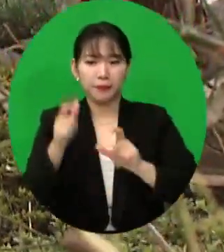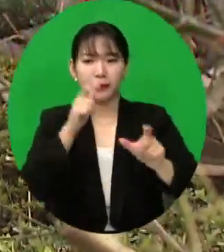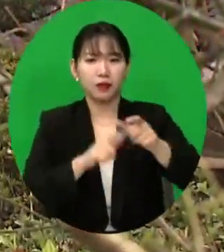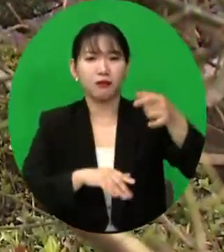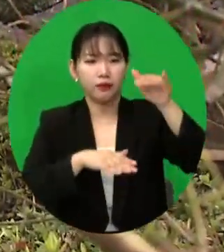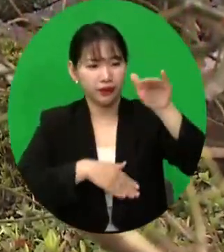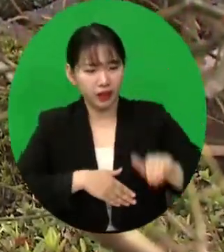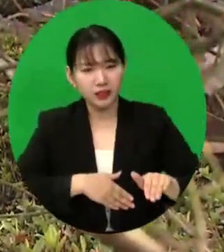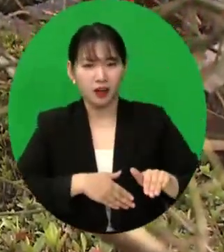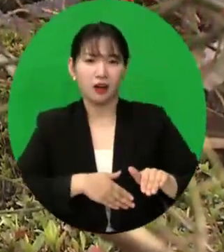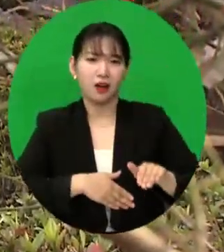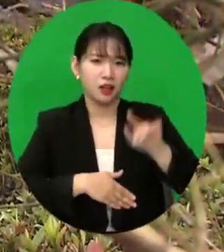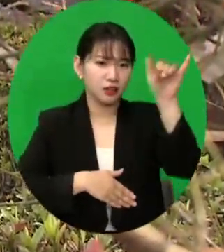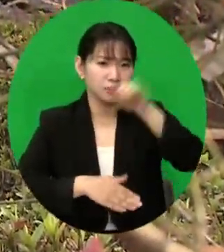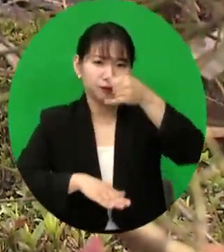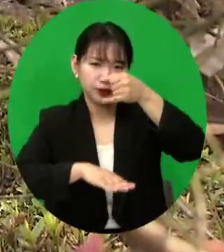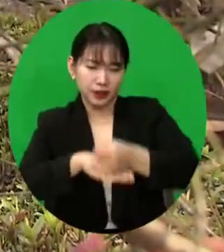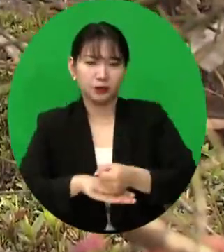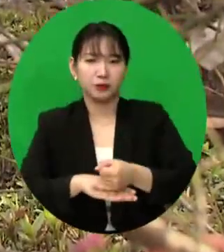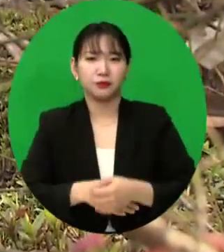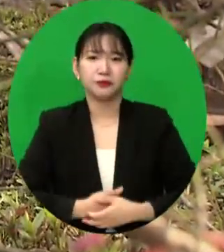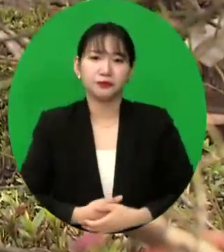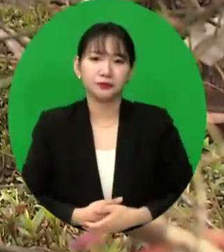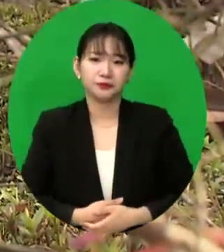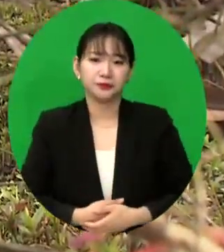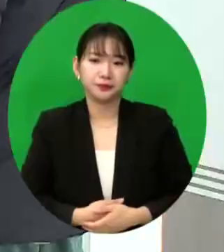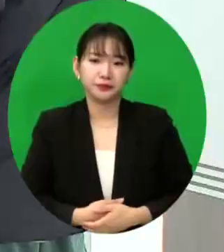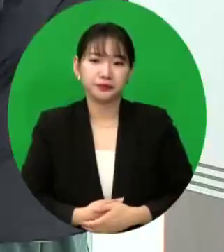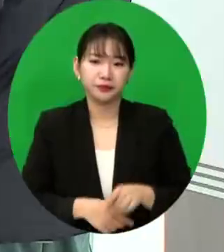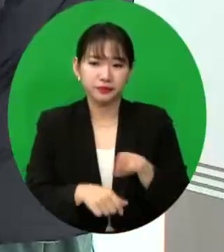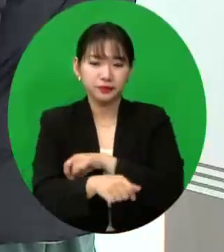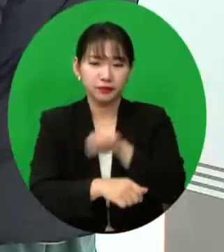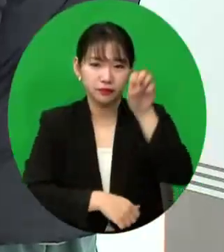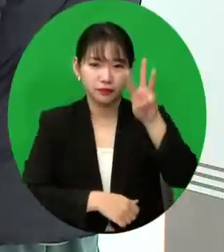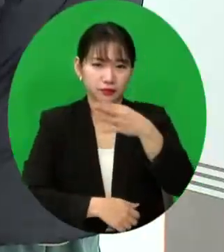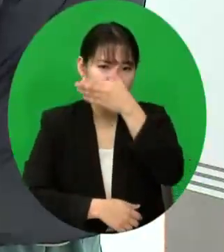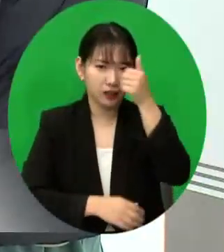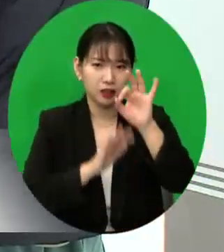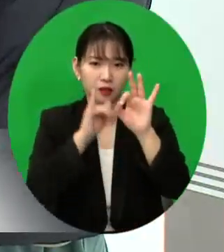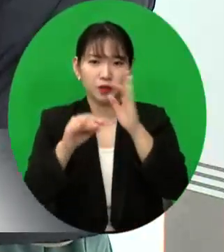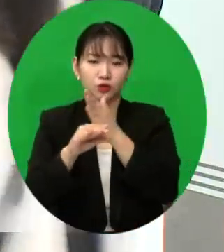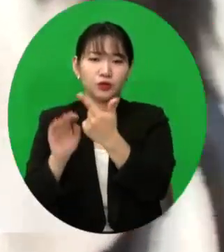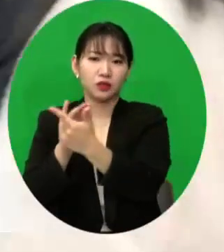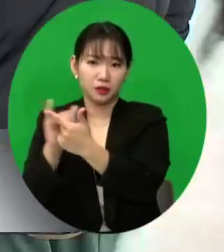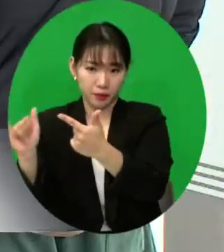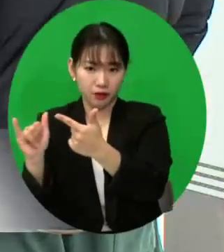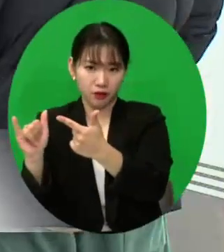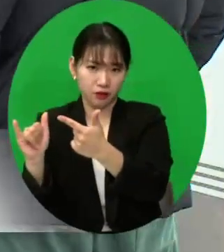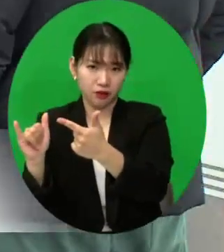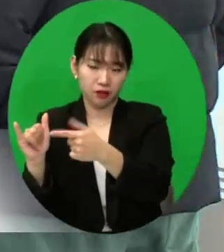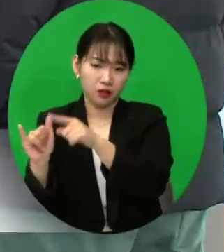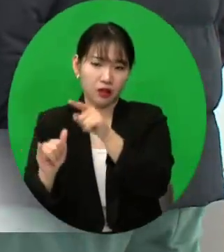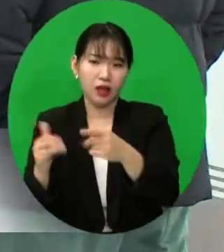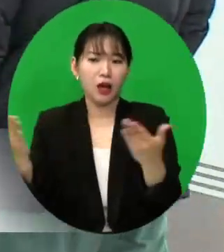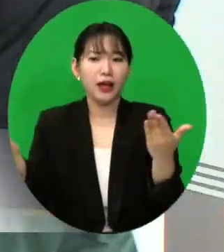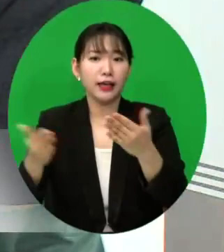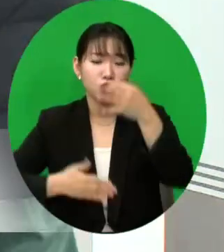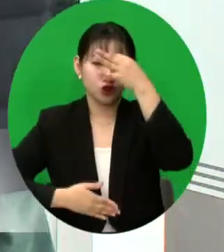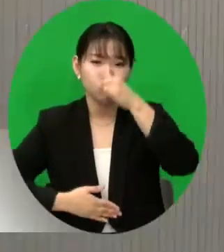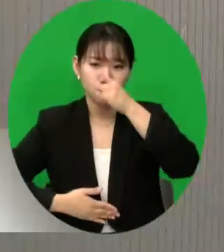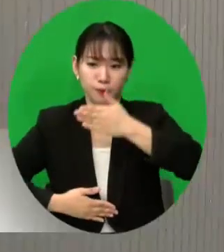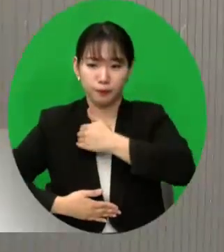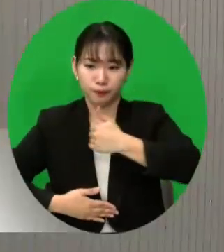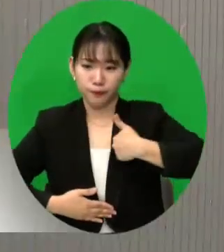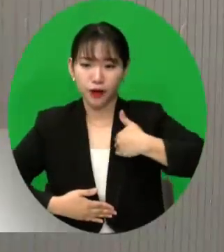이상 낮은 전국 최하위권입니다. 특히 광주 청년 10명 가운데 6명가량이 일할 능력은